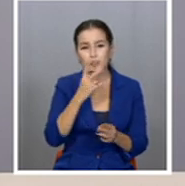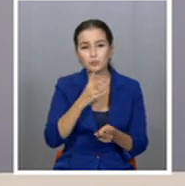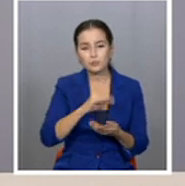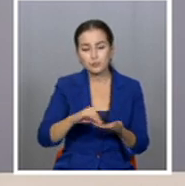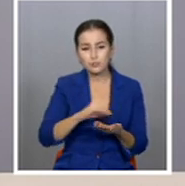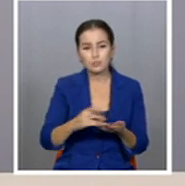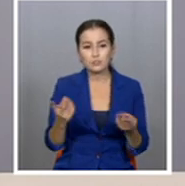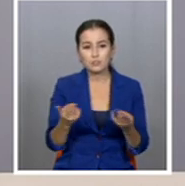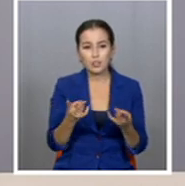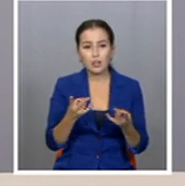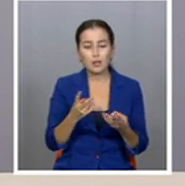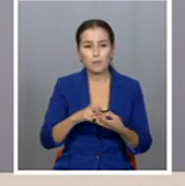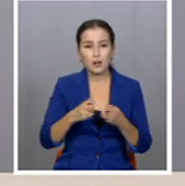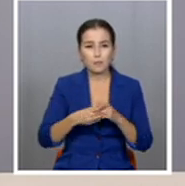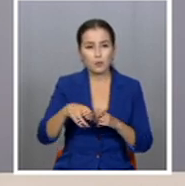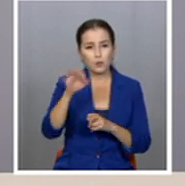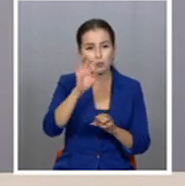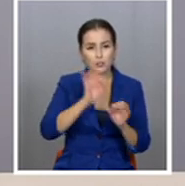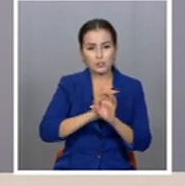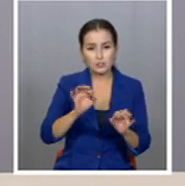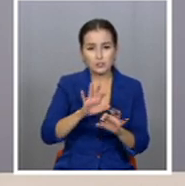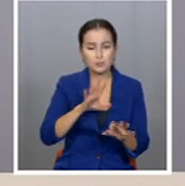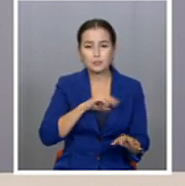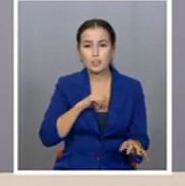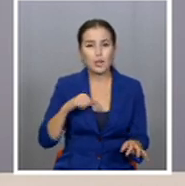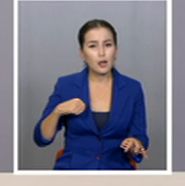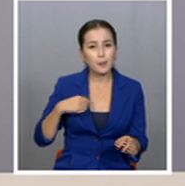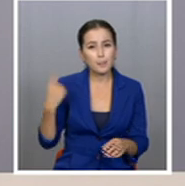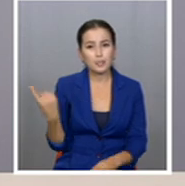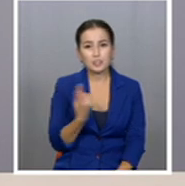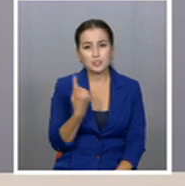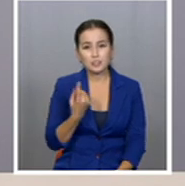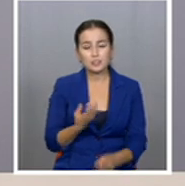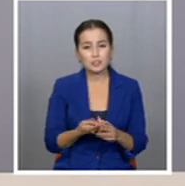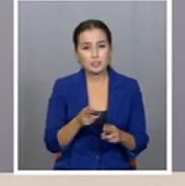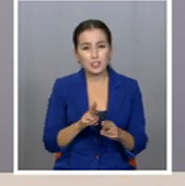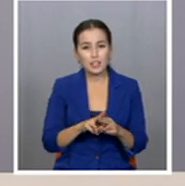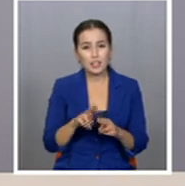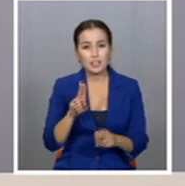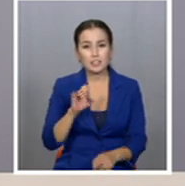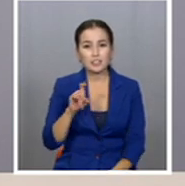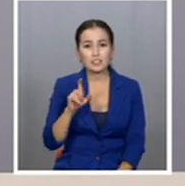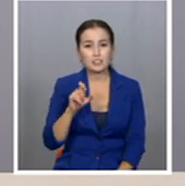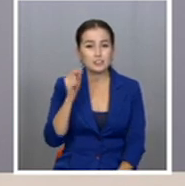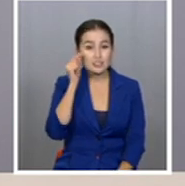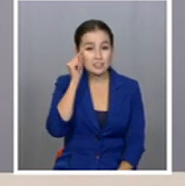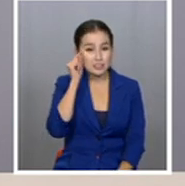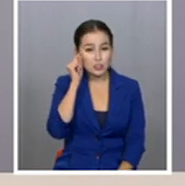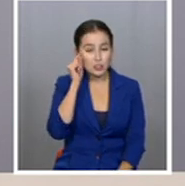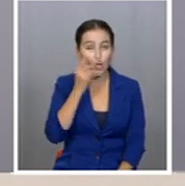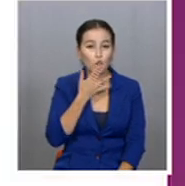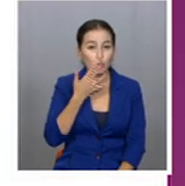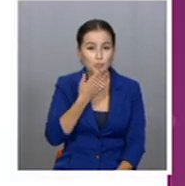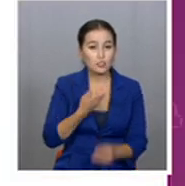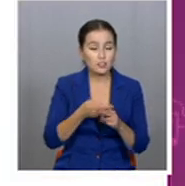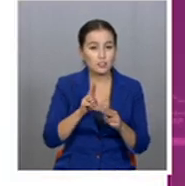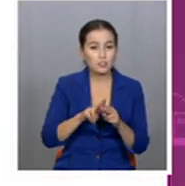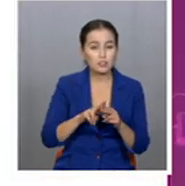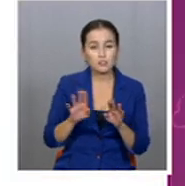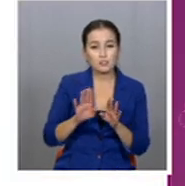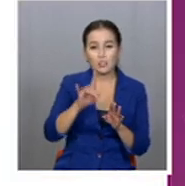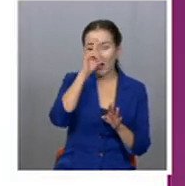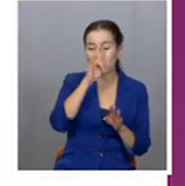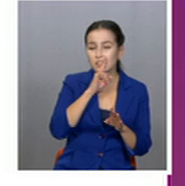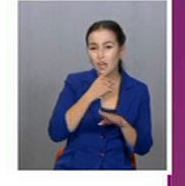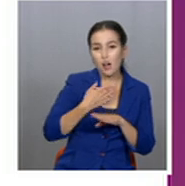шығарылу мәселесін көтерді. Ең бастысы, қырғыз деп келген ұлттың қазақ екенін дәлелдеп шыққан